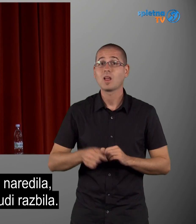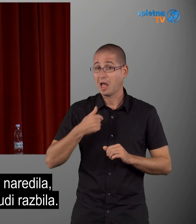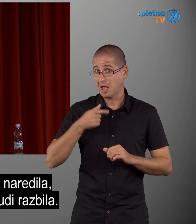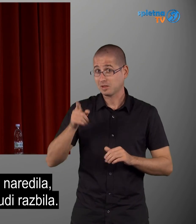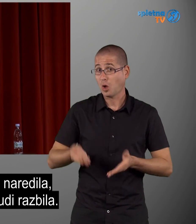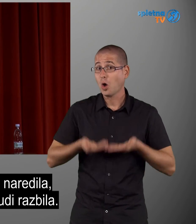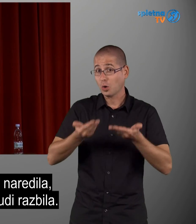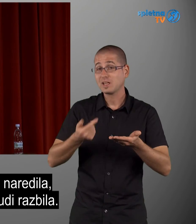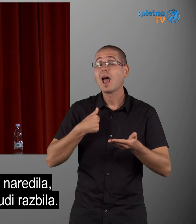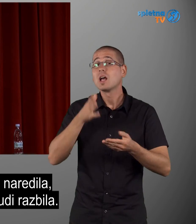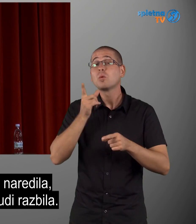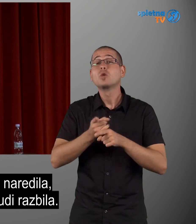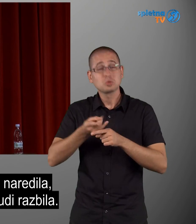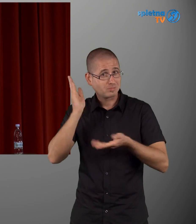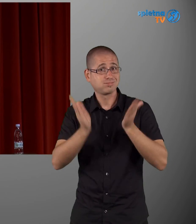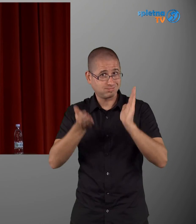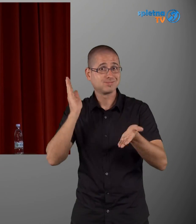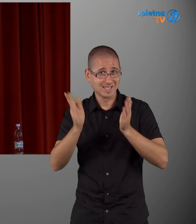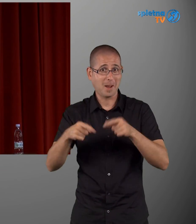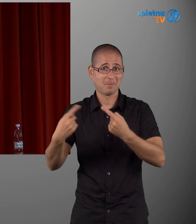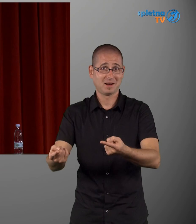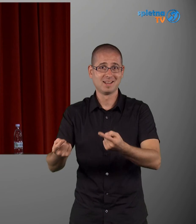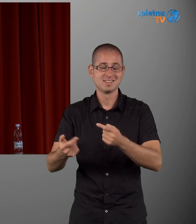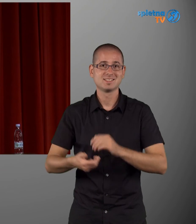Jaz sem ga naredila, jaz ga bom i razbila.